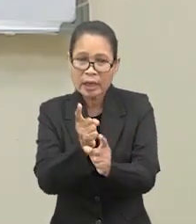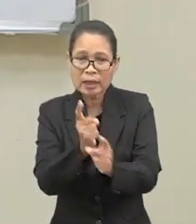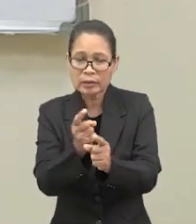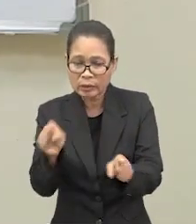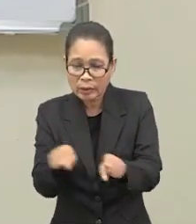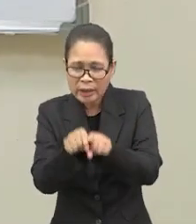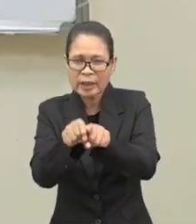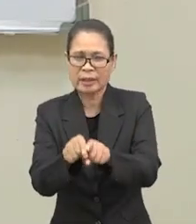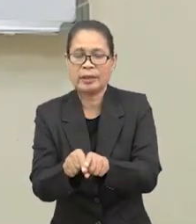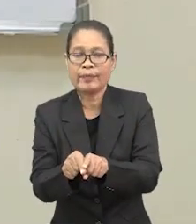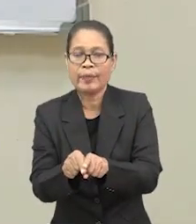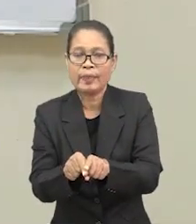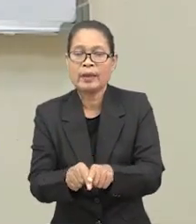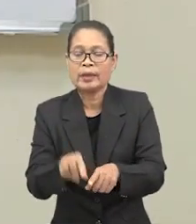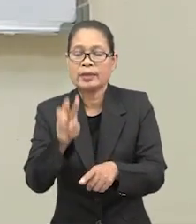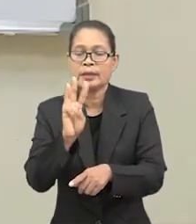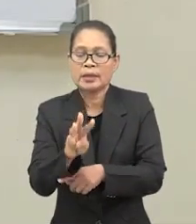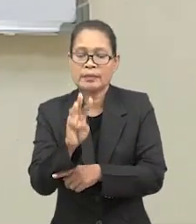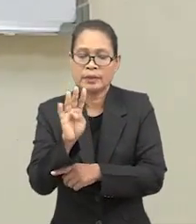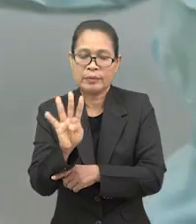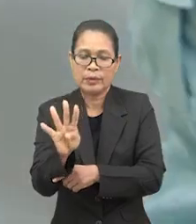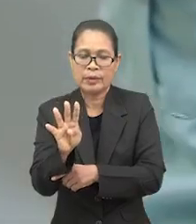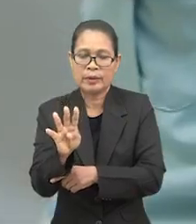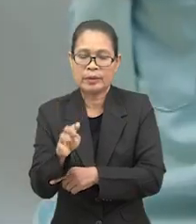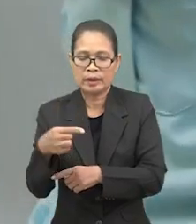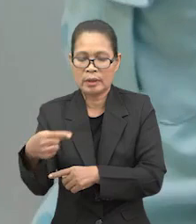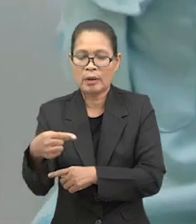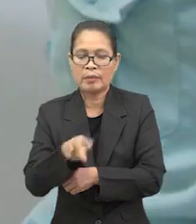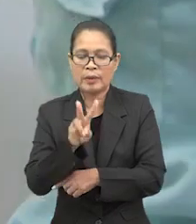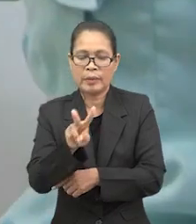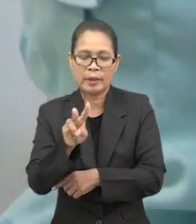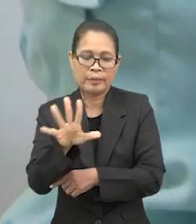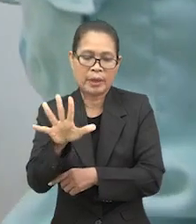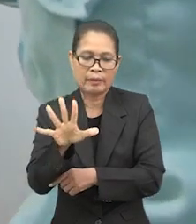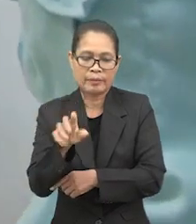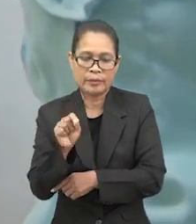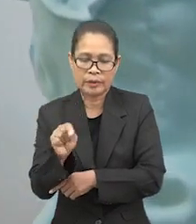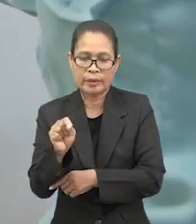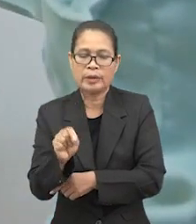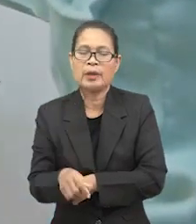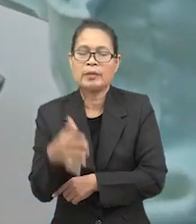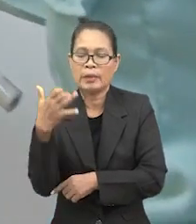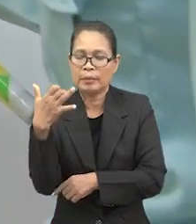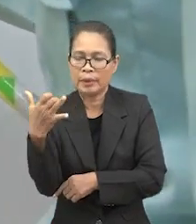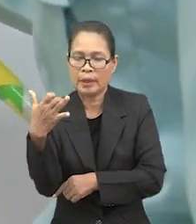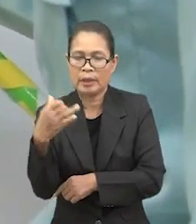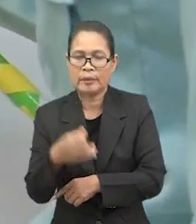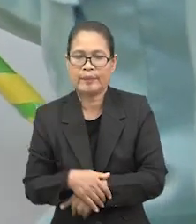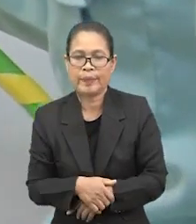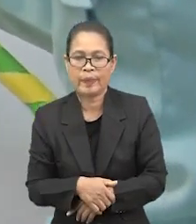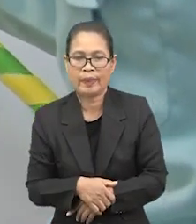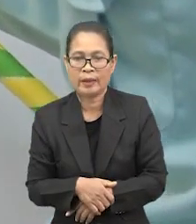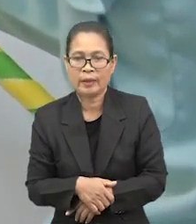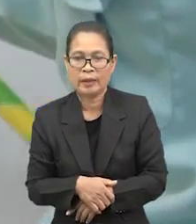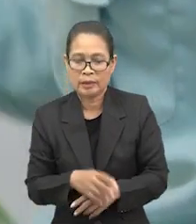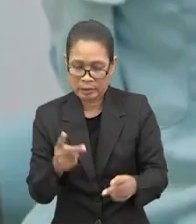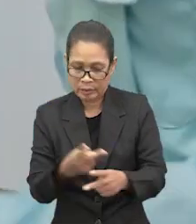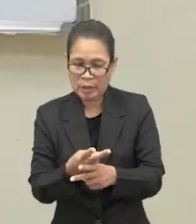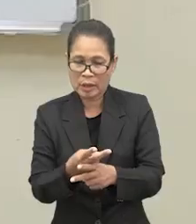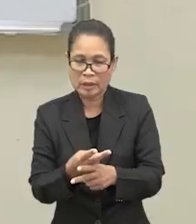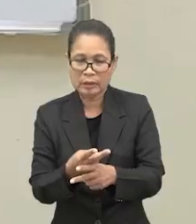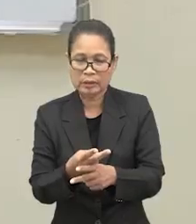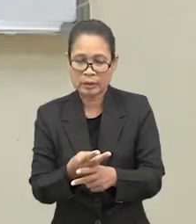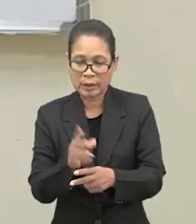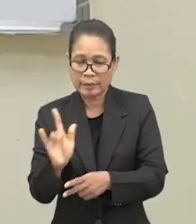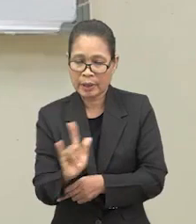đại rực tì. Chẳng là bà lê phở dưỡng cư. Sam sụp bốn. Đó một hầy prám. Chọch prám. Prám